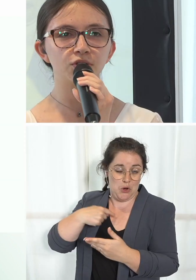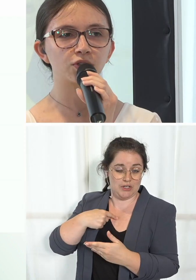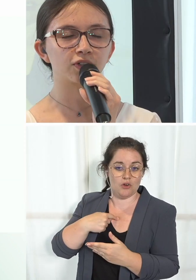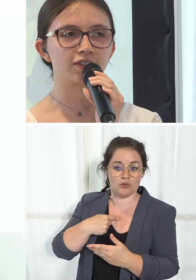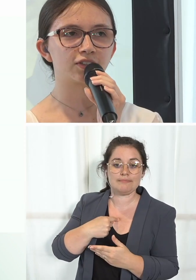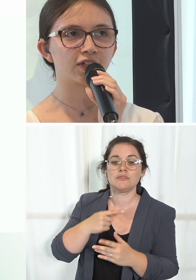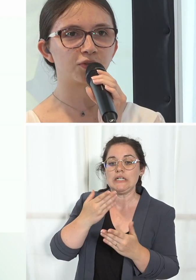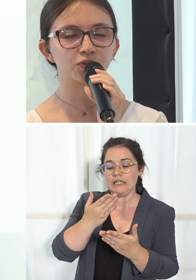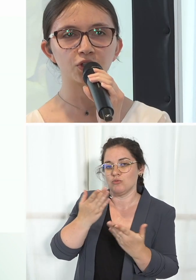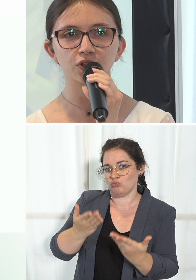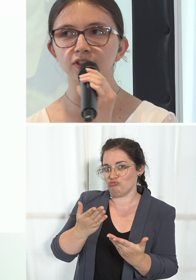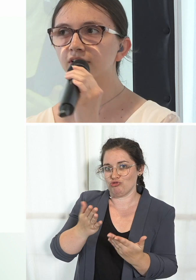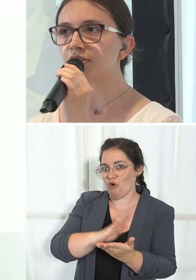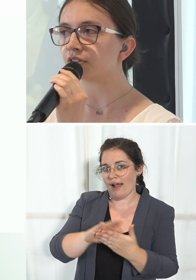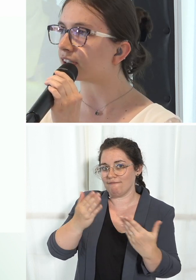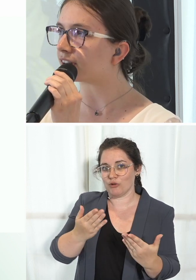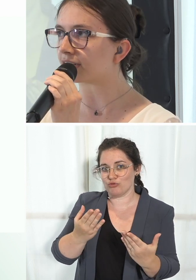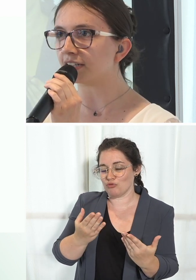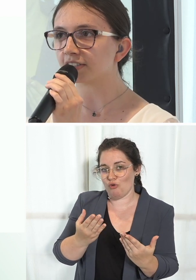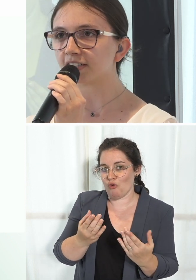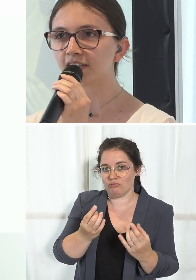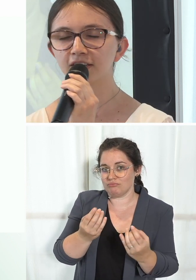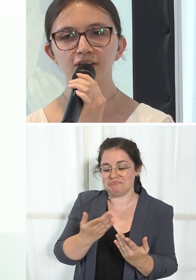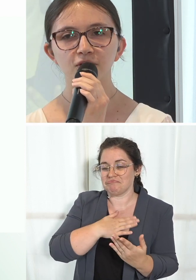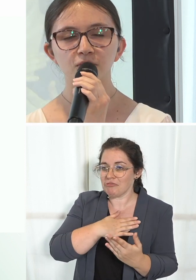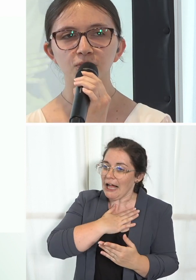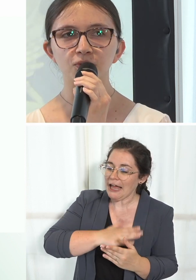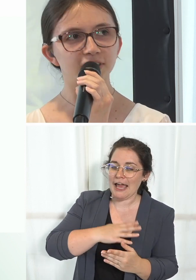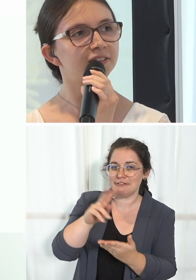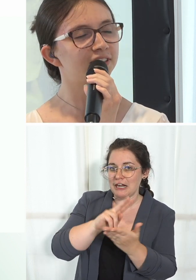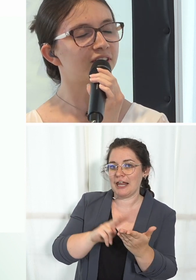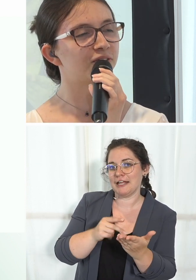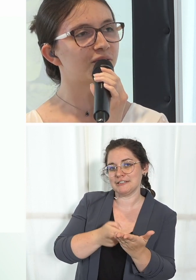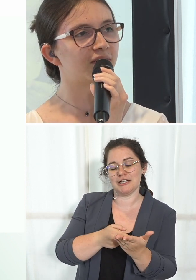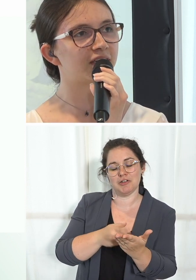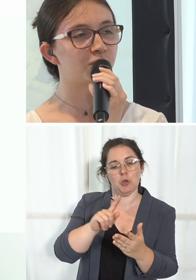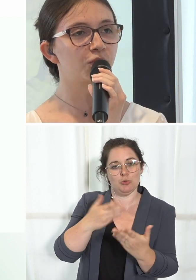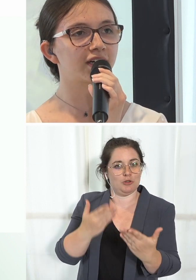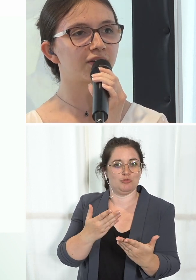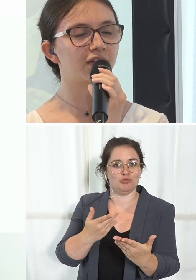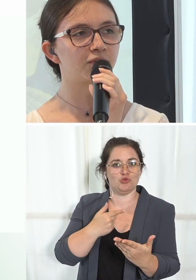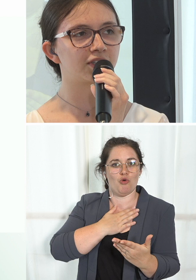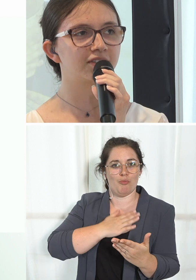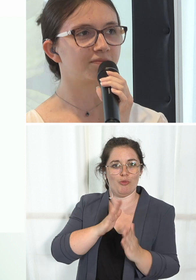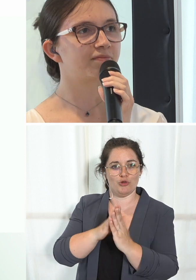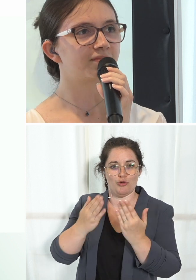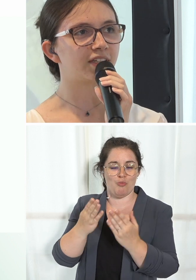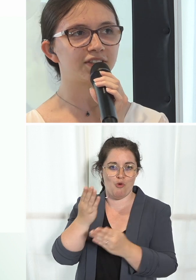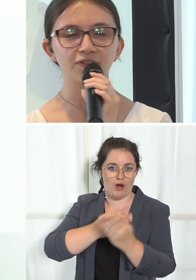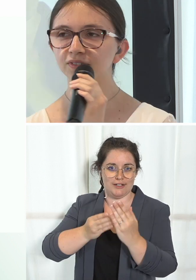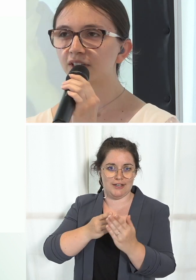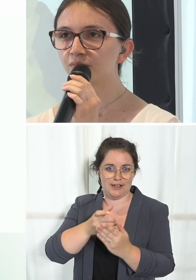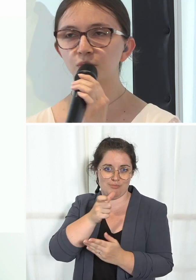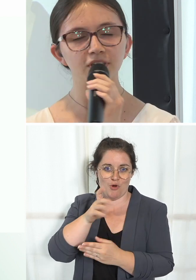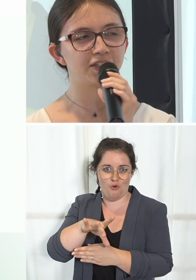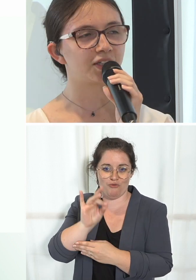das würde ich sagen, ist es dann einfach so entstanden, dass ich sage, ja, ich lese sehr gern. Und durch das ist es dann so geworden, dass ich Buchhändlerin werden wollte, weil ich